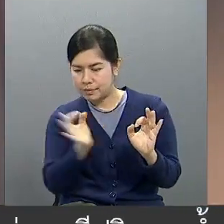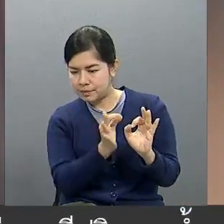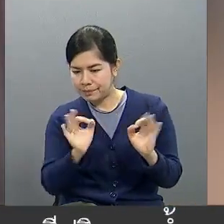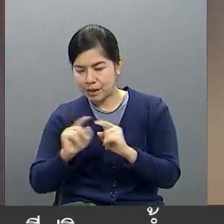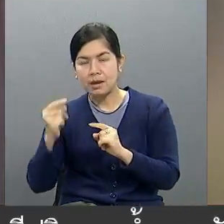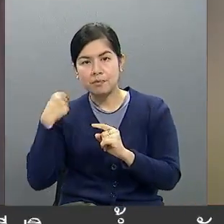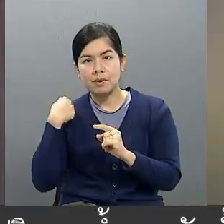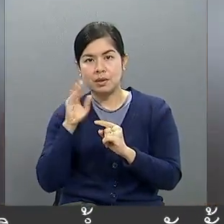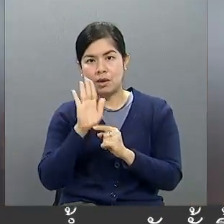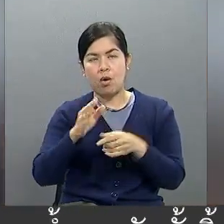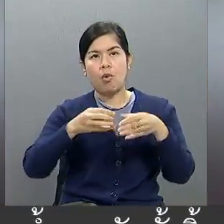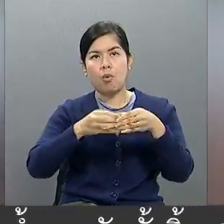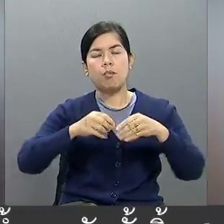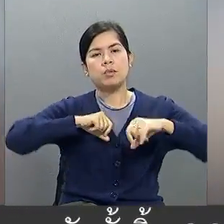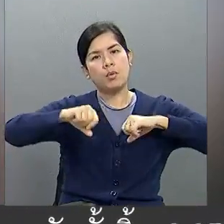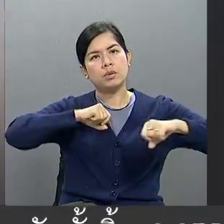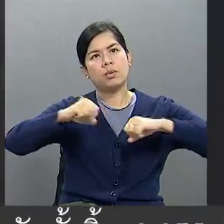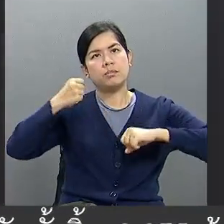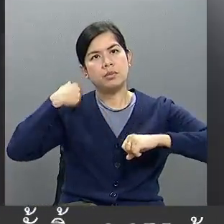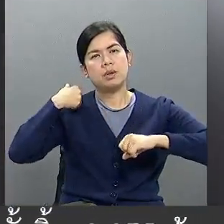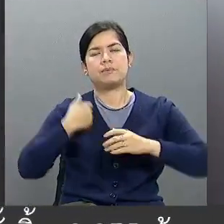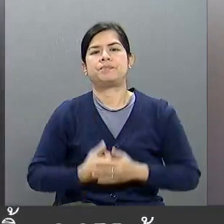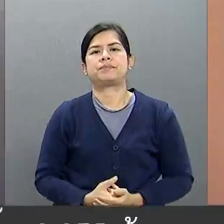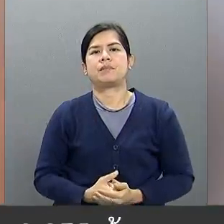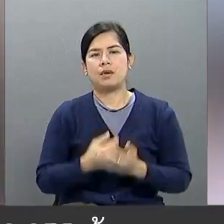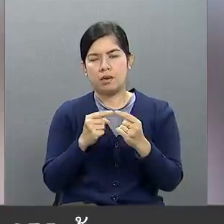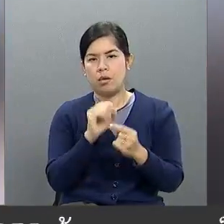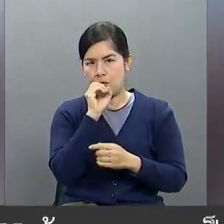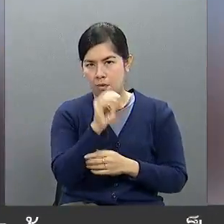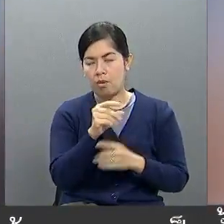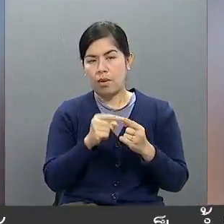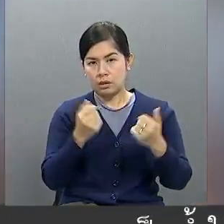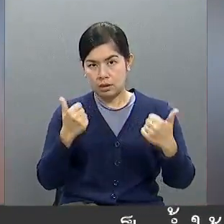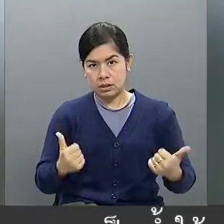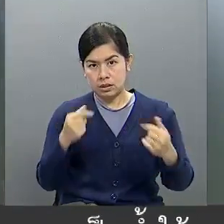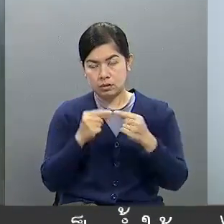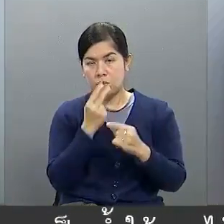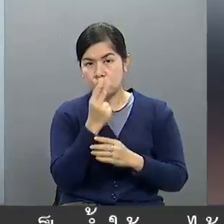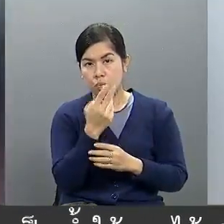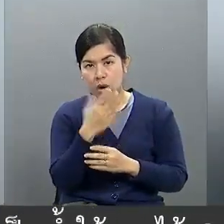การใช้ภาพดิสเครดิตล่าสุดคลิปดังกล่าวไม่ปรากฏในช่อง youtubeของกรมประชาสัมพันธ์แล้วค่ะ